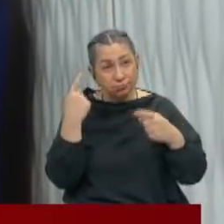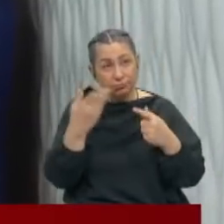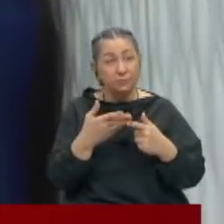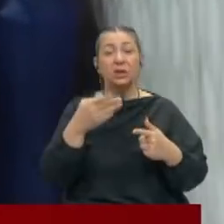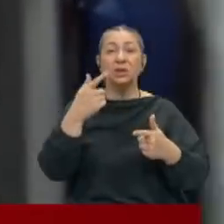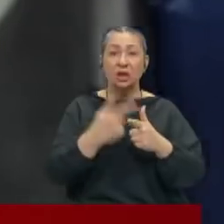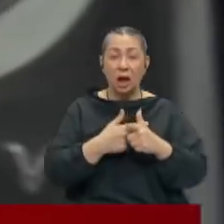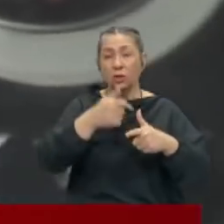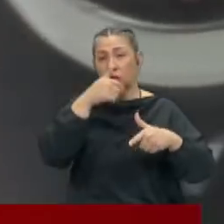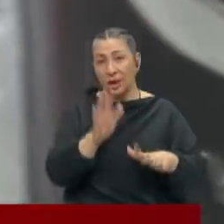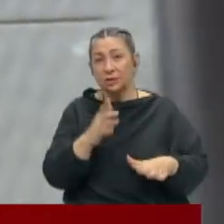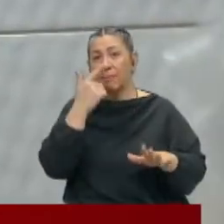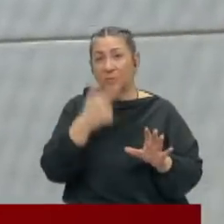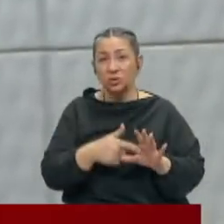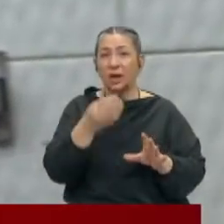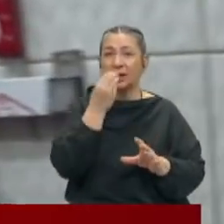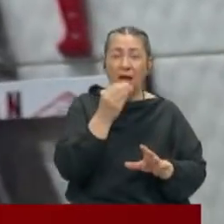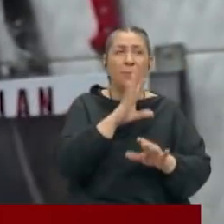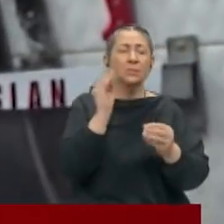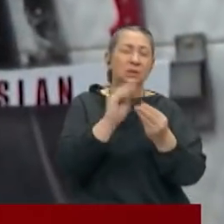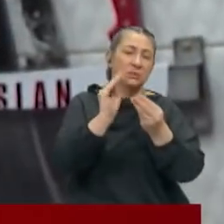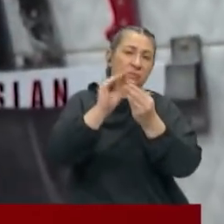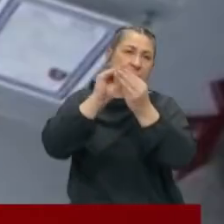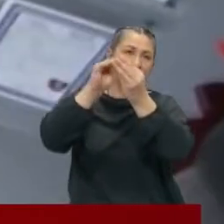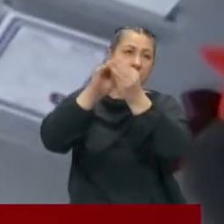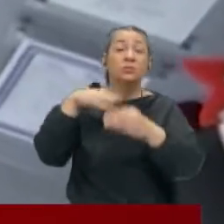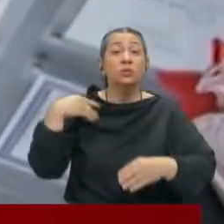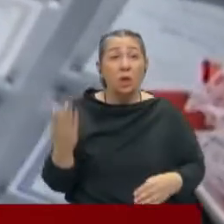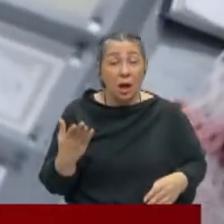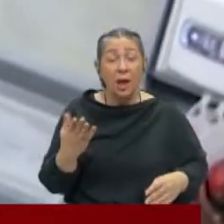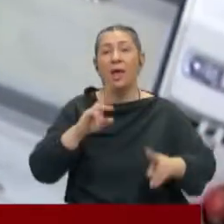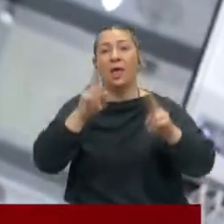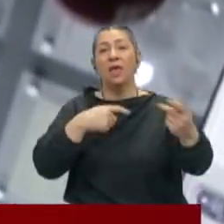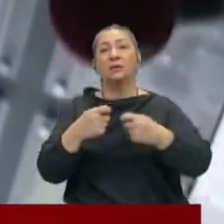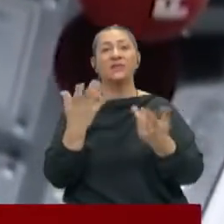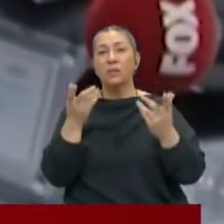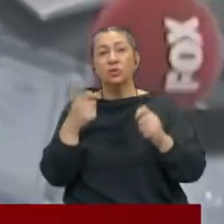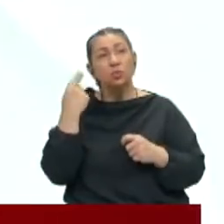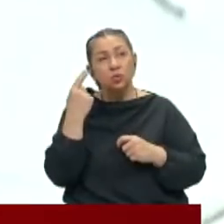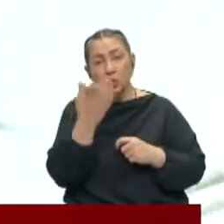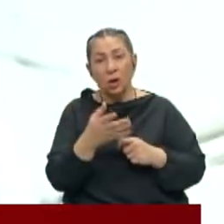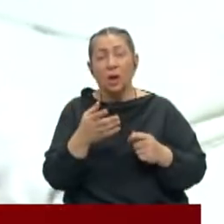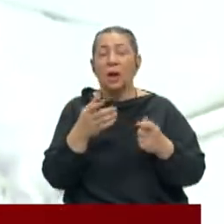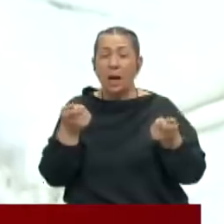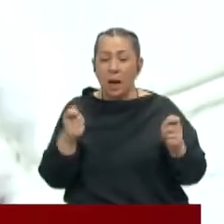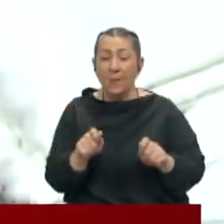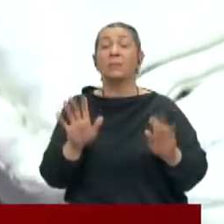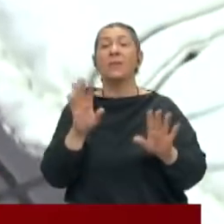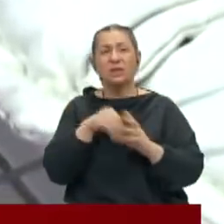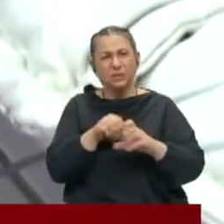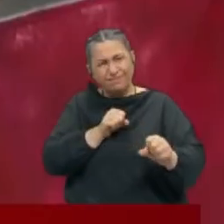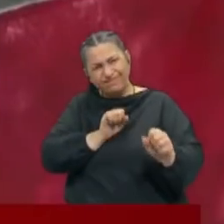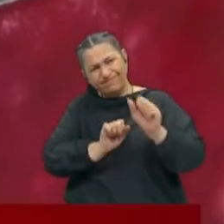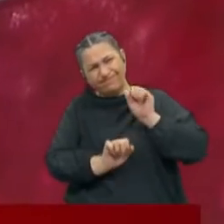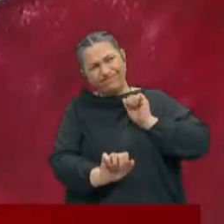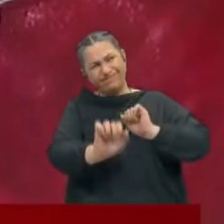Kira, doğalgaz, mazot, gıda, hemen her şeye peş peşe gelen zamlardan sonra esnaf ne yapacağını düşünüyor. Kepenk kapatmamak için direniyor